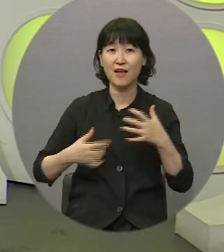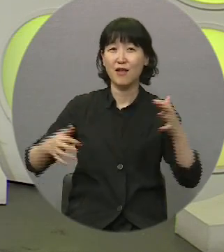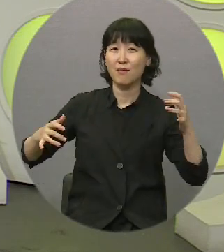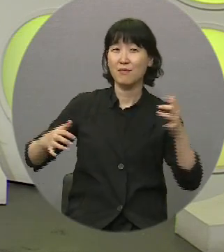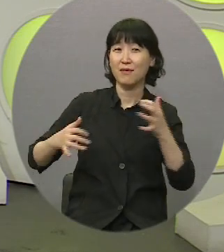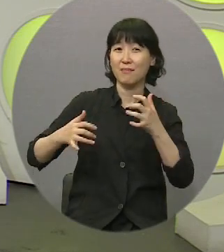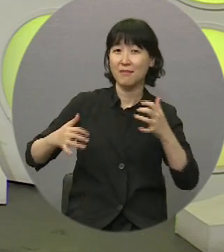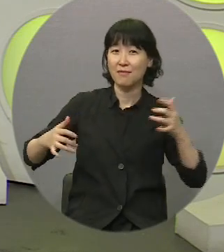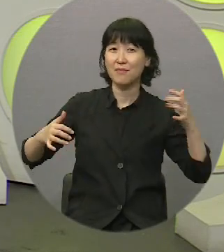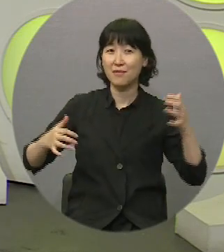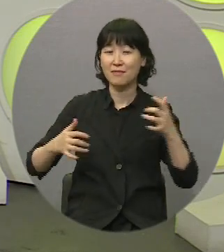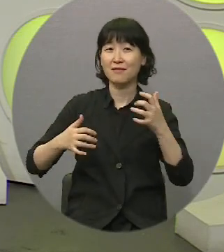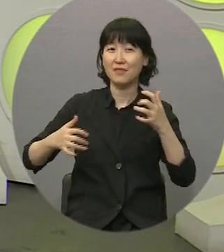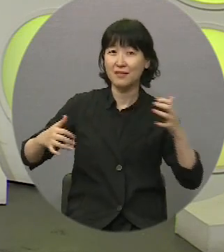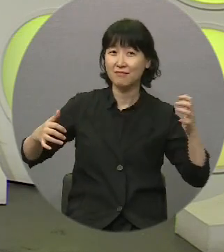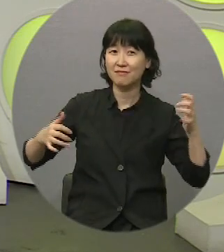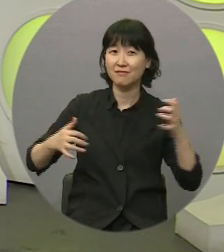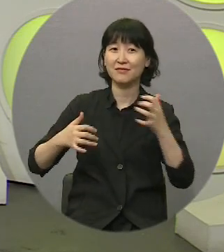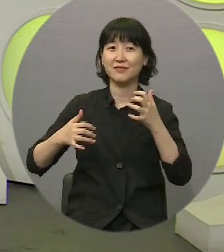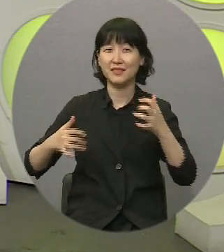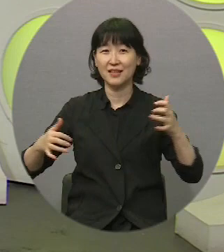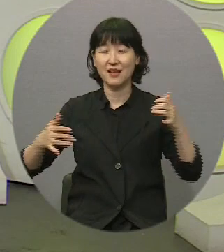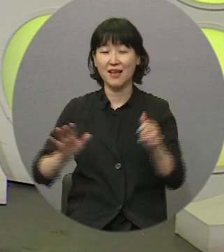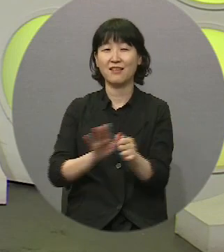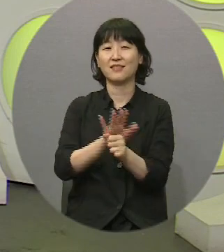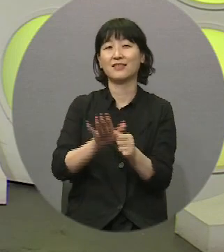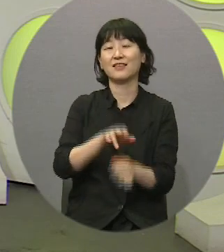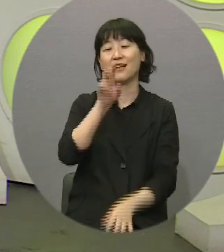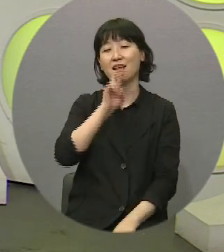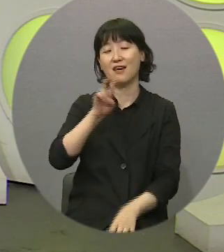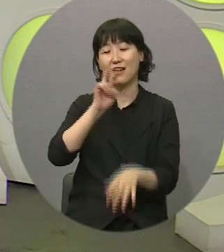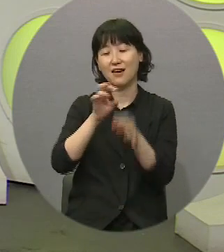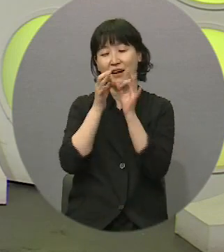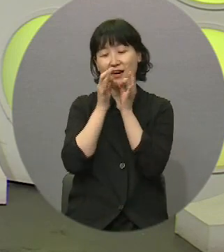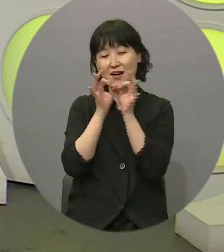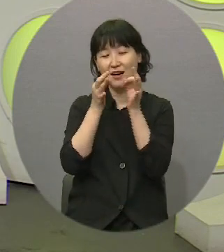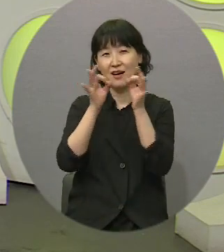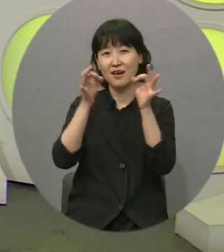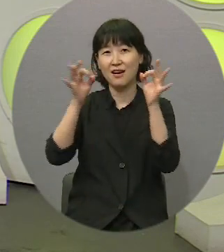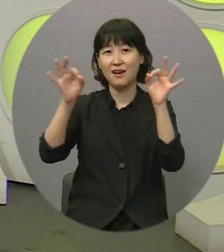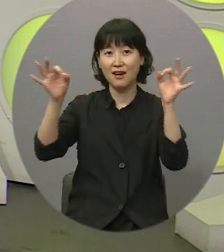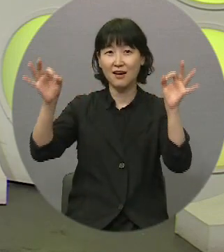성풍금을 울리면서 사랑 노래 불렀었지